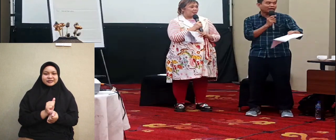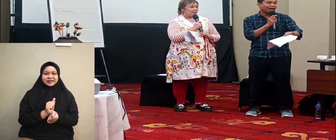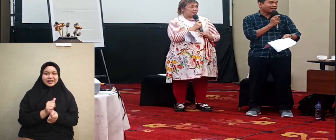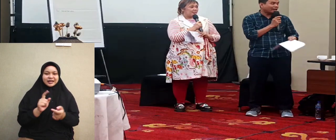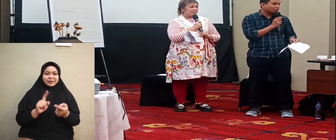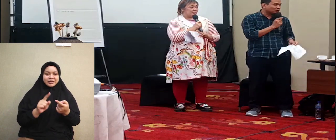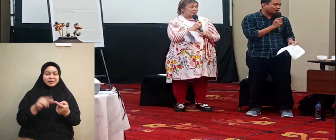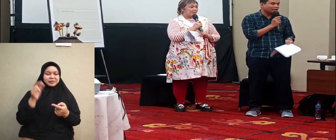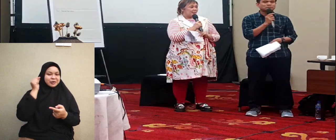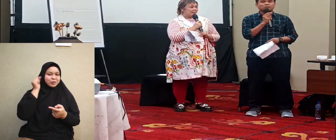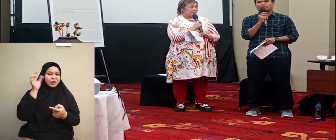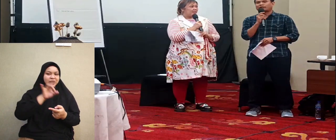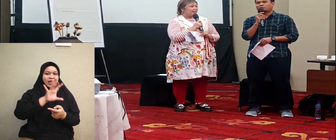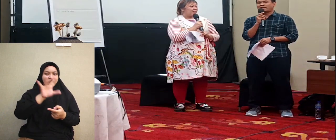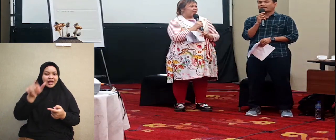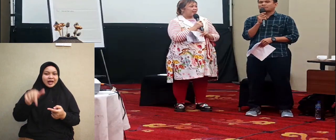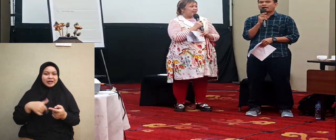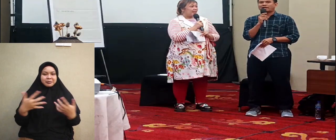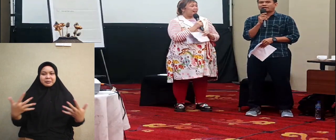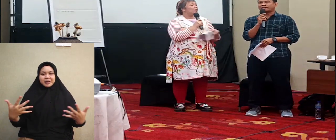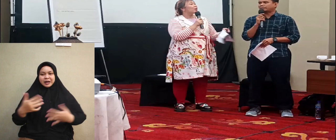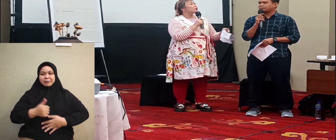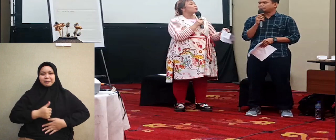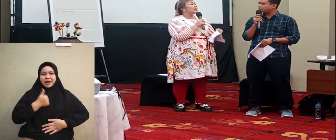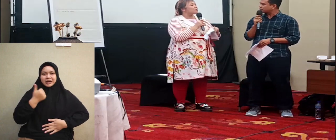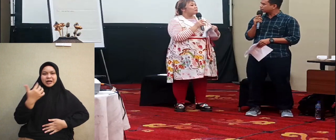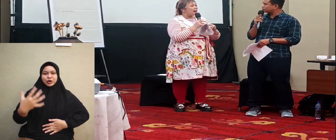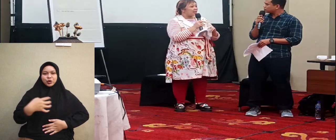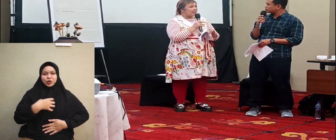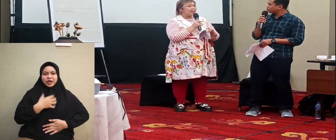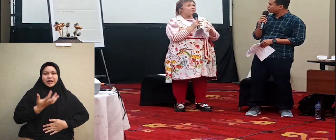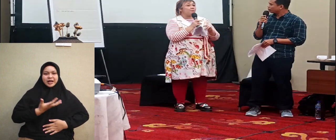dan lain-lain begitu ya itu malah yang dibanggakan